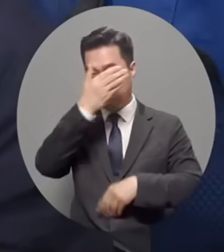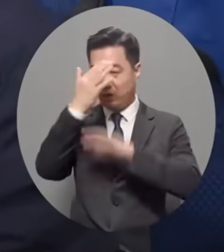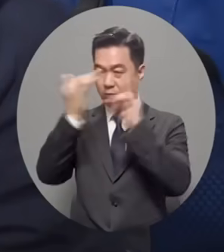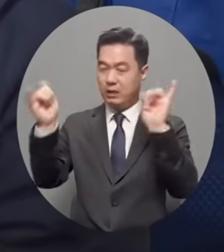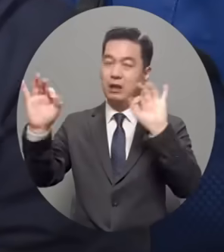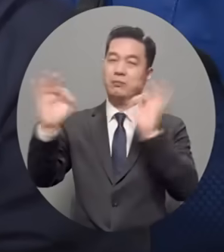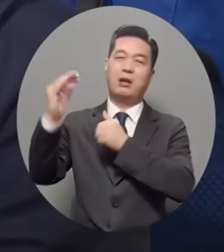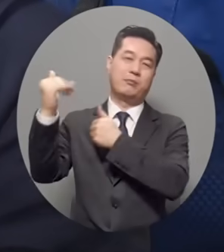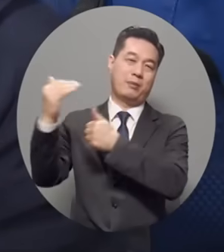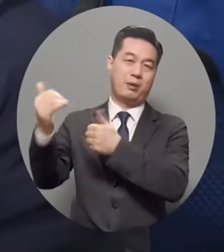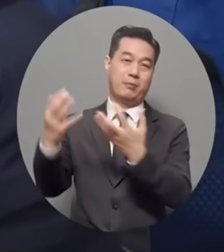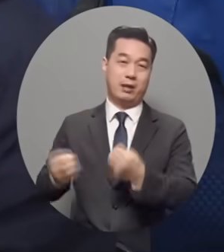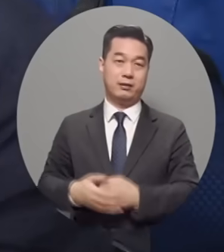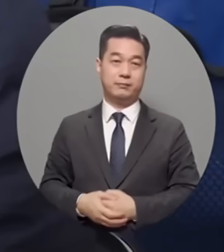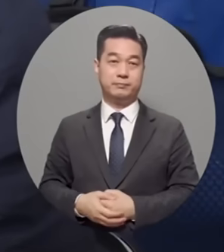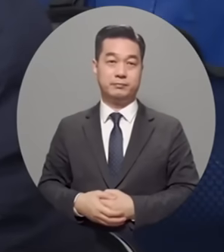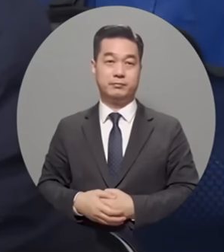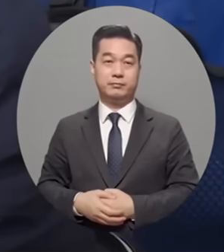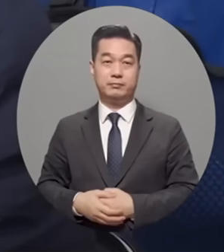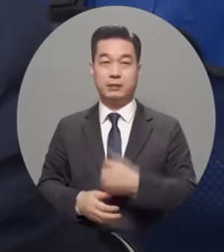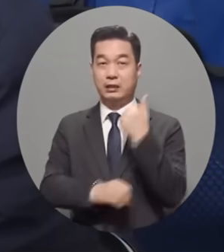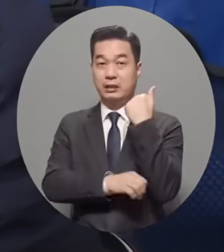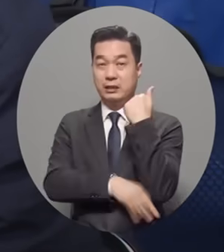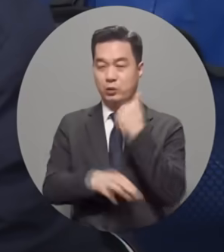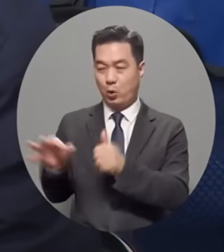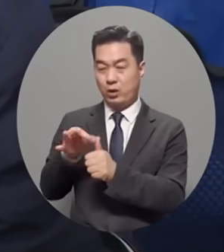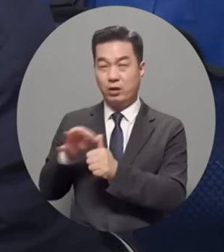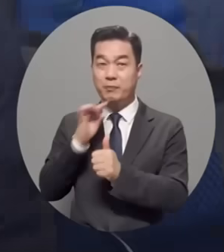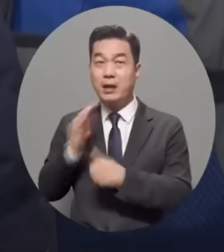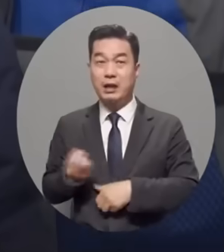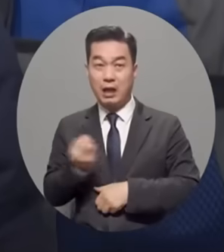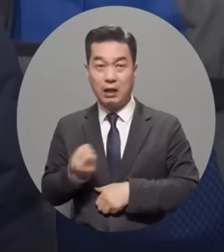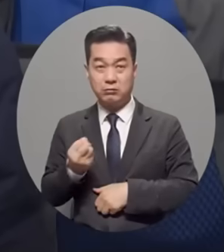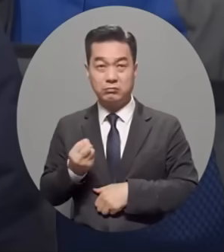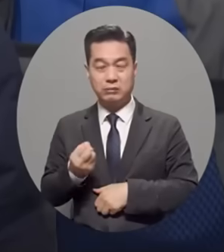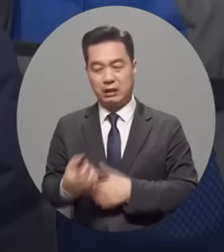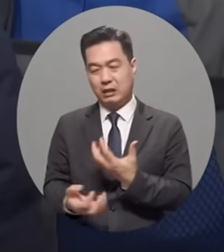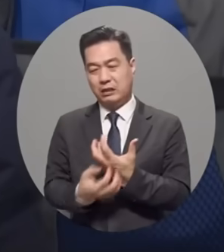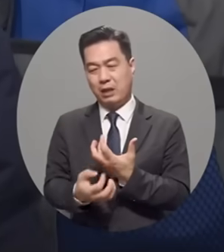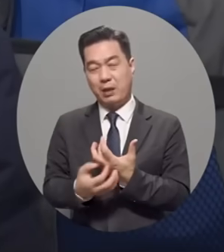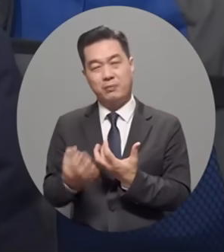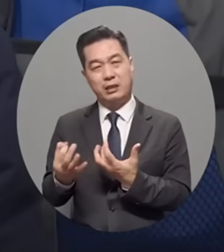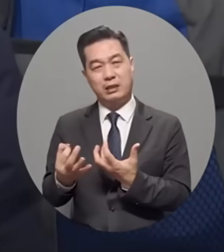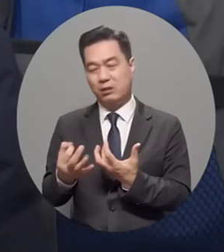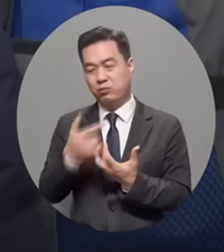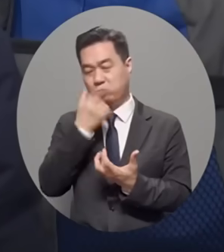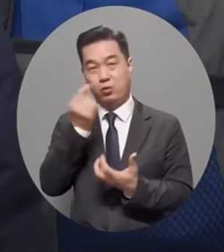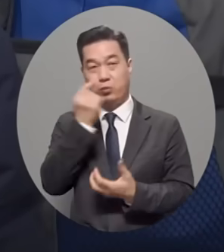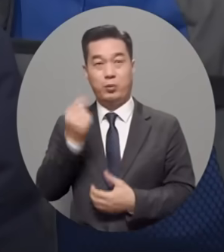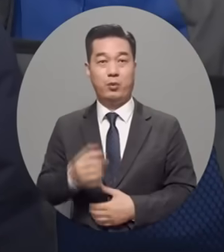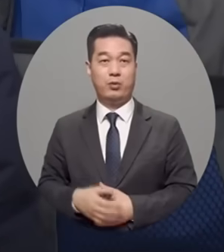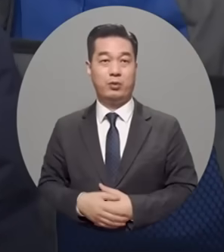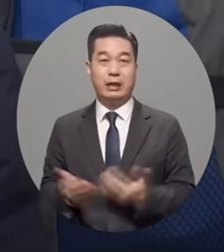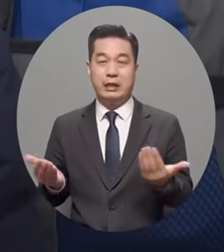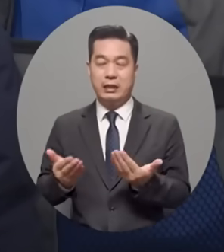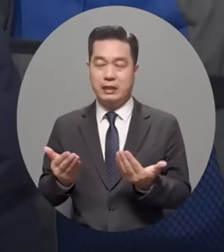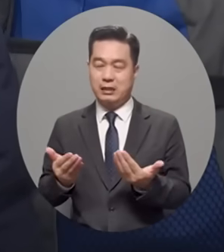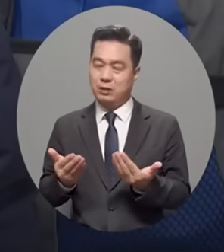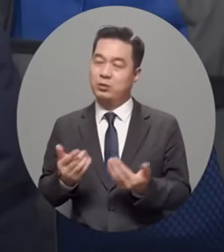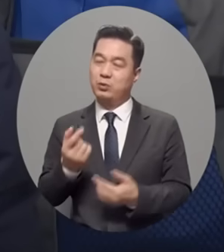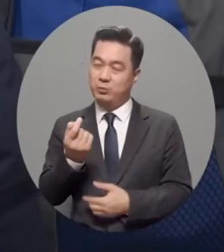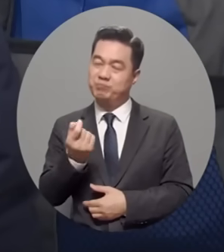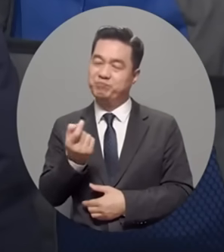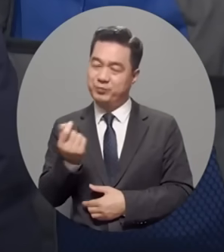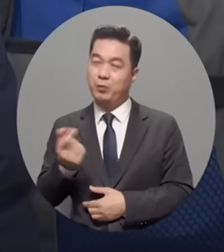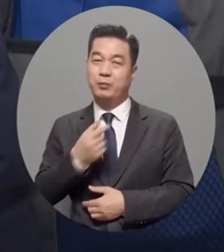그 기초금 가지고는 뭐 난방비도 물어야 되지 뭐. 일이라도 좀 했으면 막 그런 게